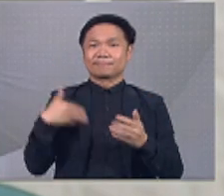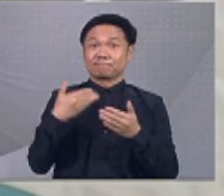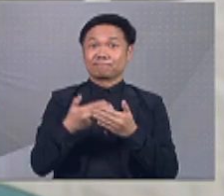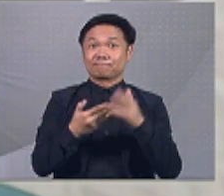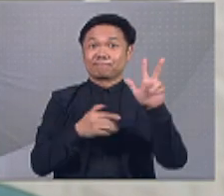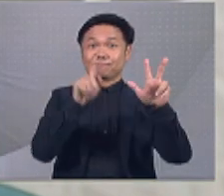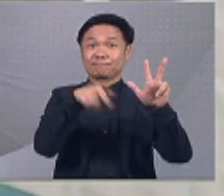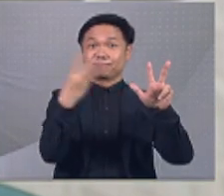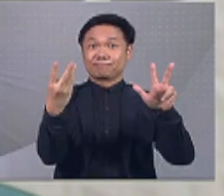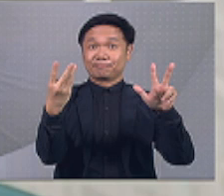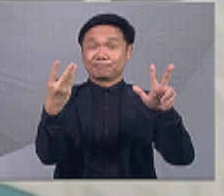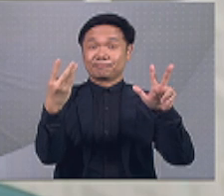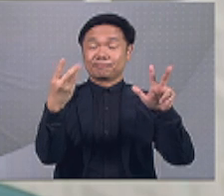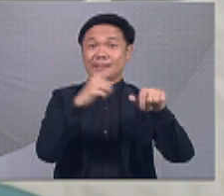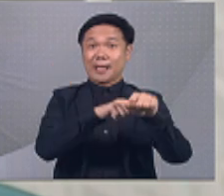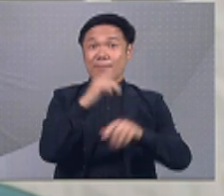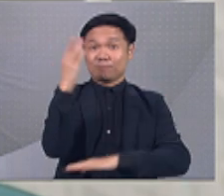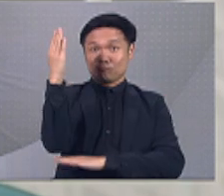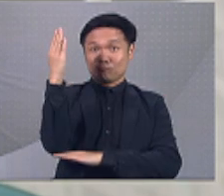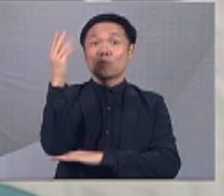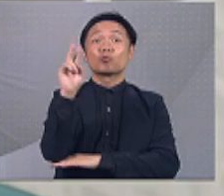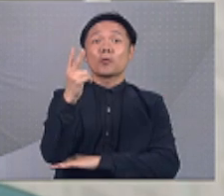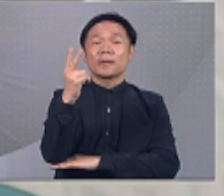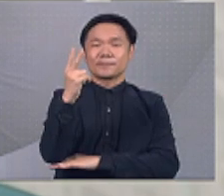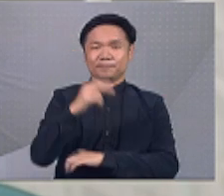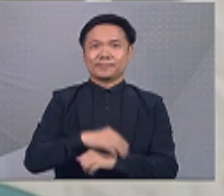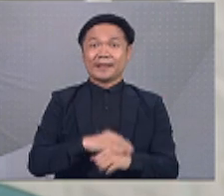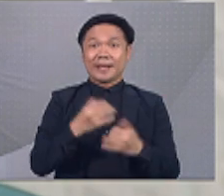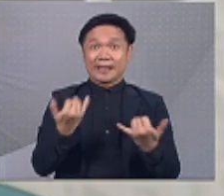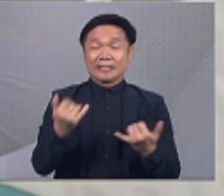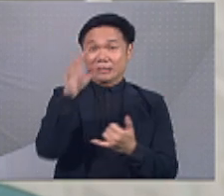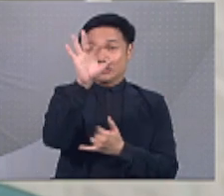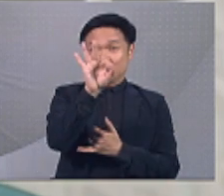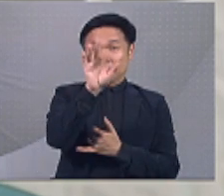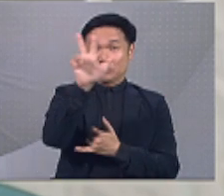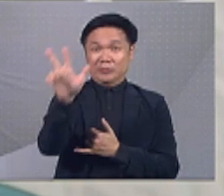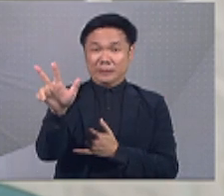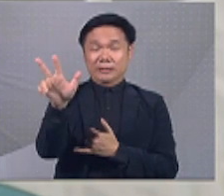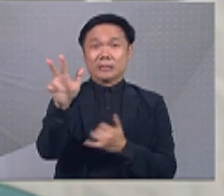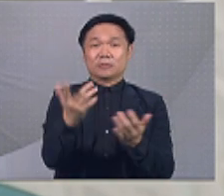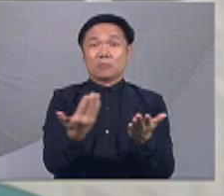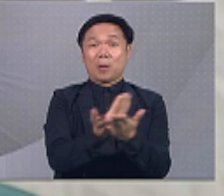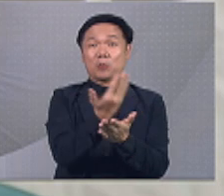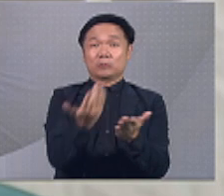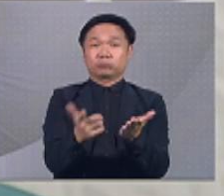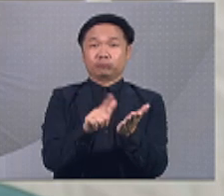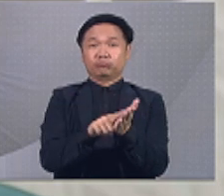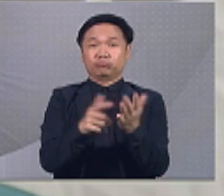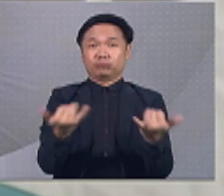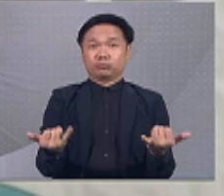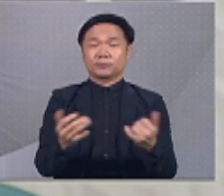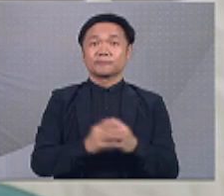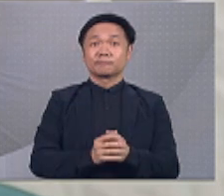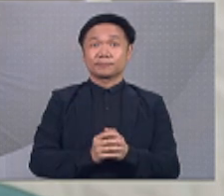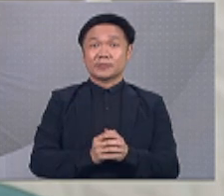2020 12.00 tengah hari terdapat 93c baru Yang Telah dilaporkan ini menjadikan jumlah